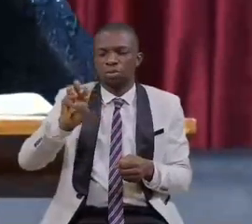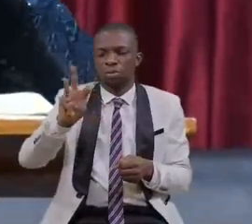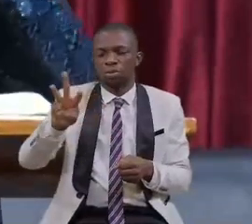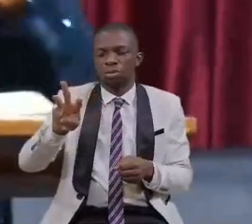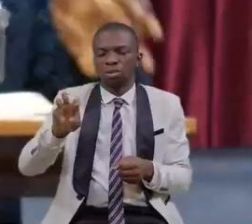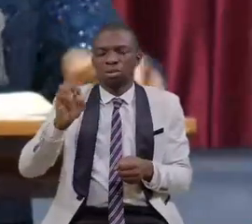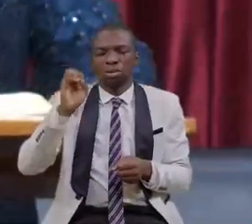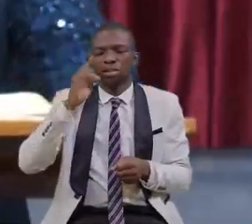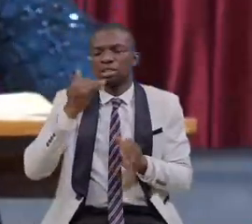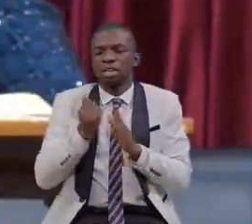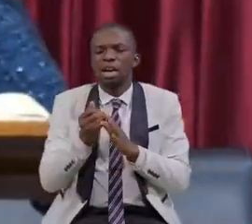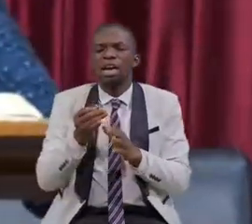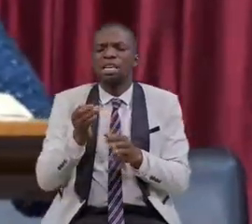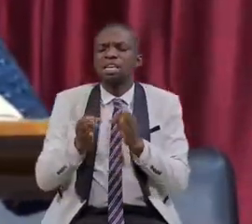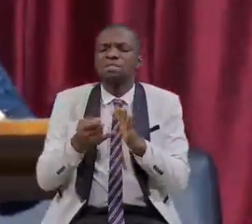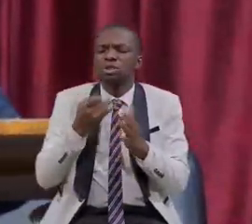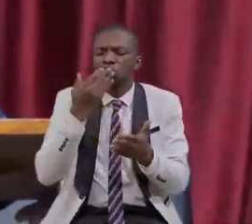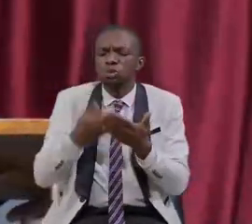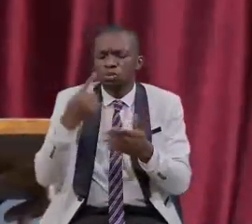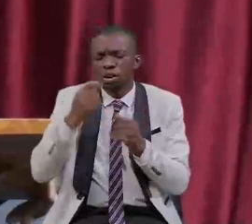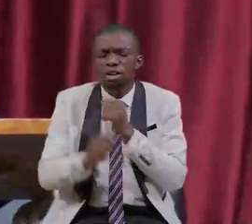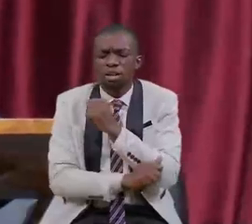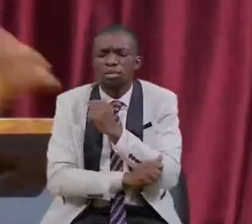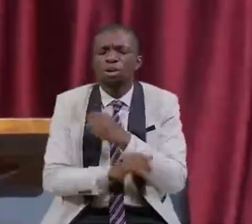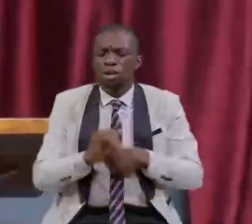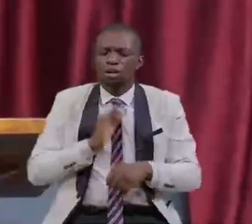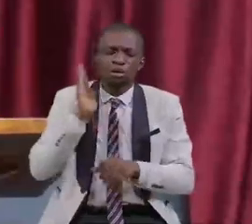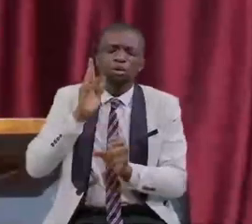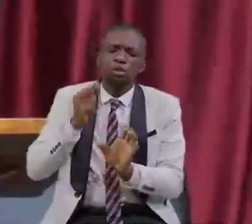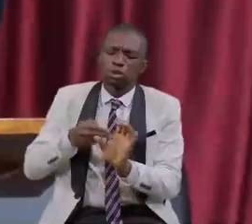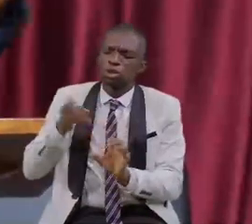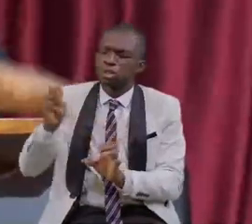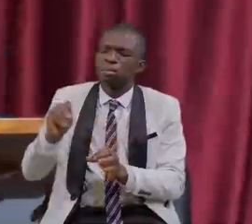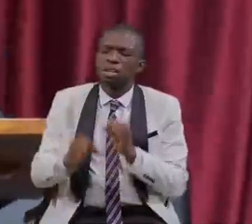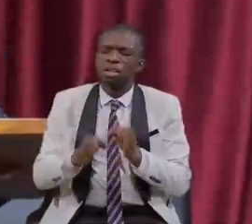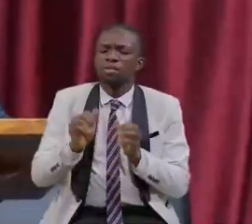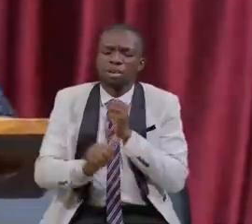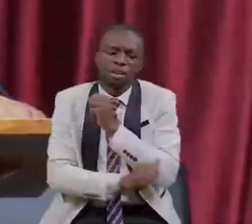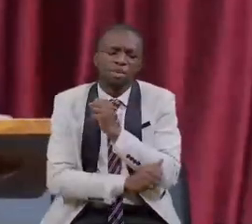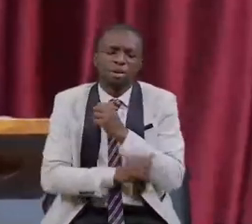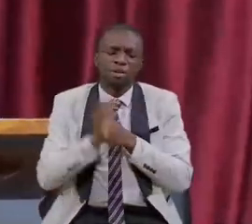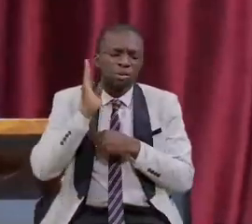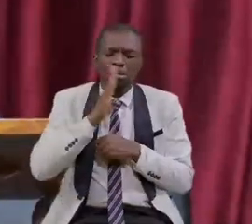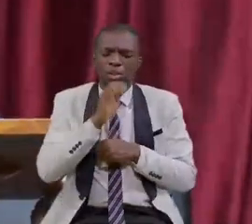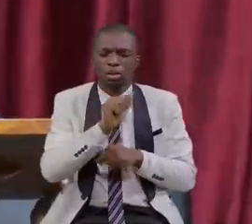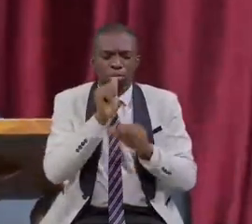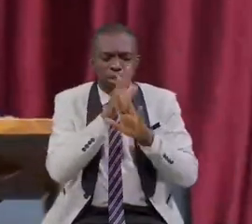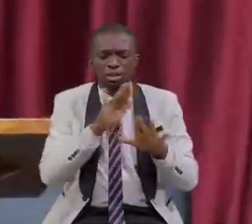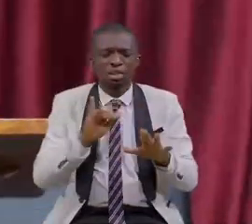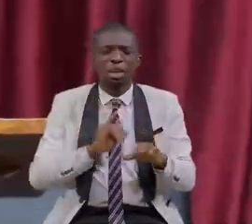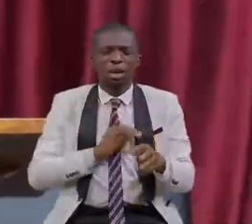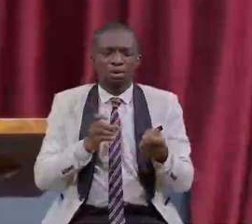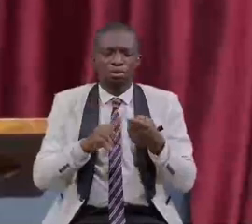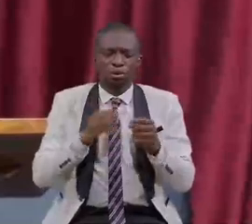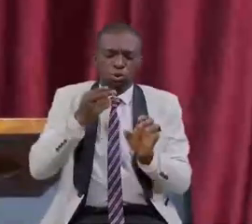Si Abraham sera une bénédiction, donc je vais me joindre à lui pour y prendre part. Donc ils étaient allés